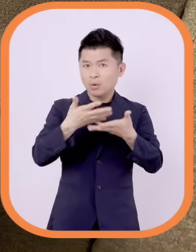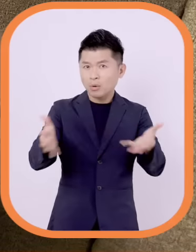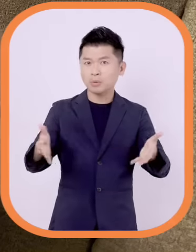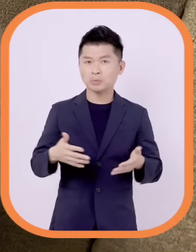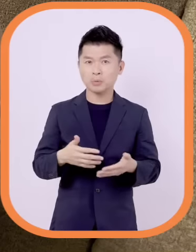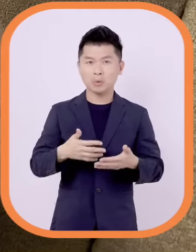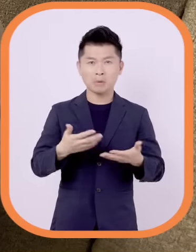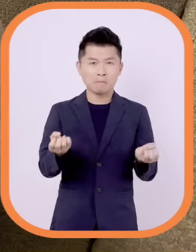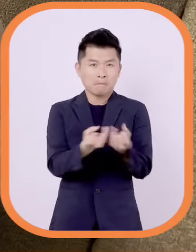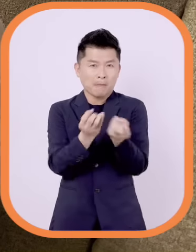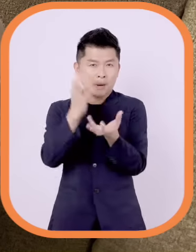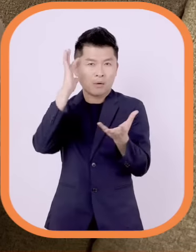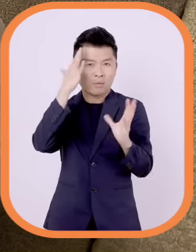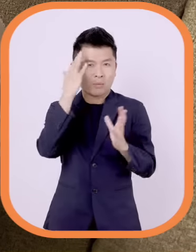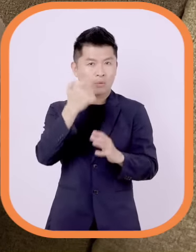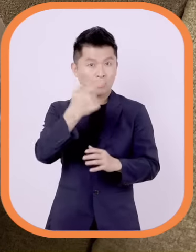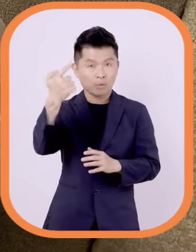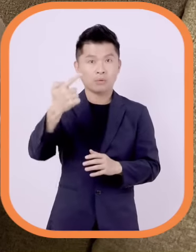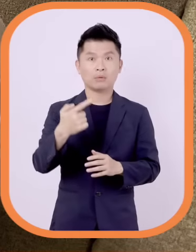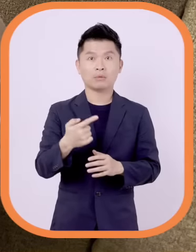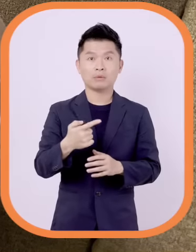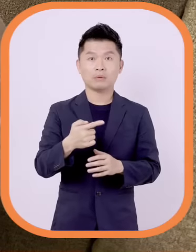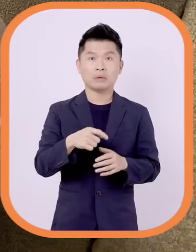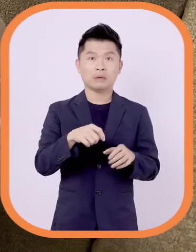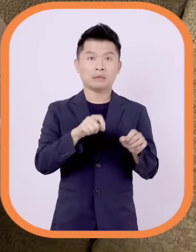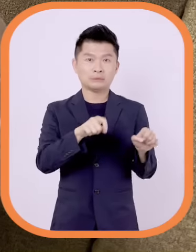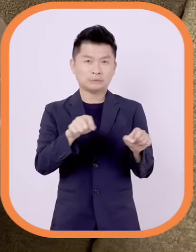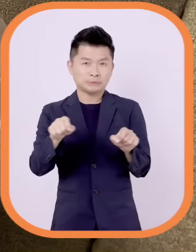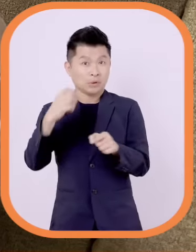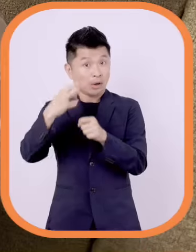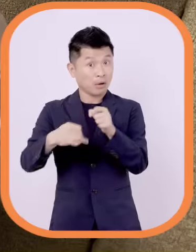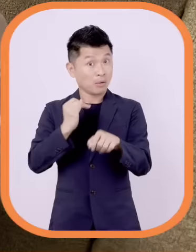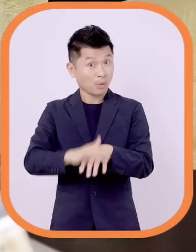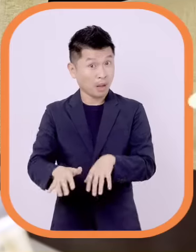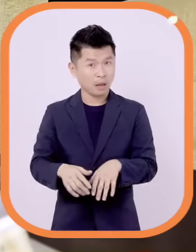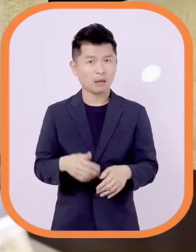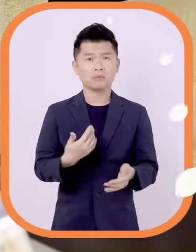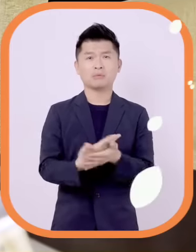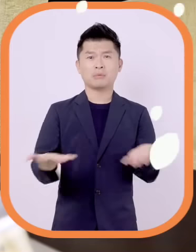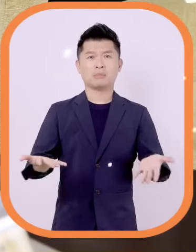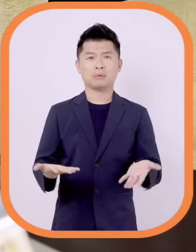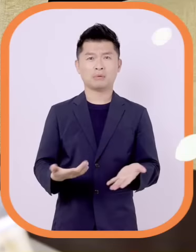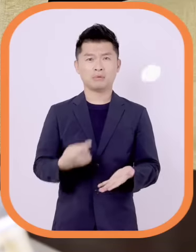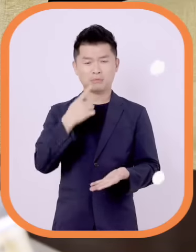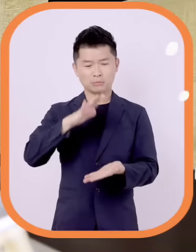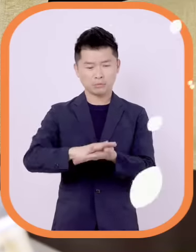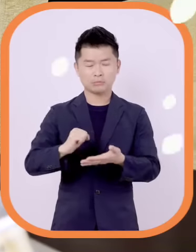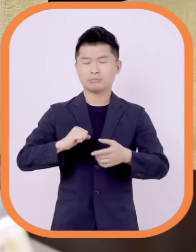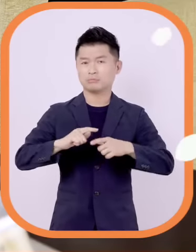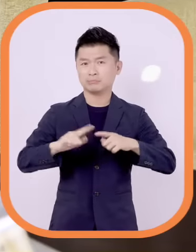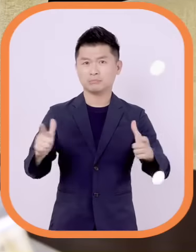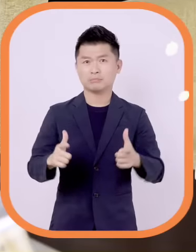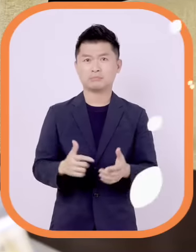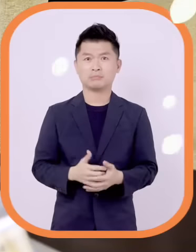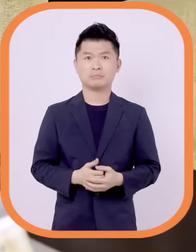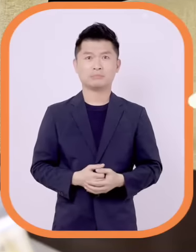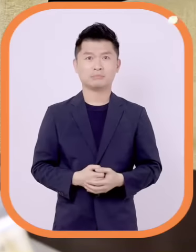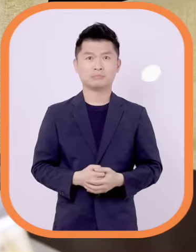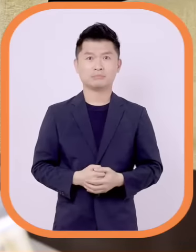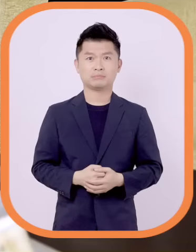影，很多案件错综复杂，会不会一弄就是好几年呀？ 那怎么办呢？压力好